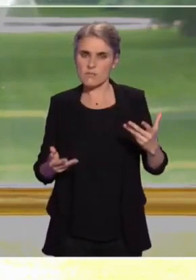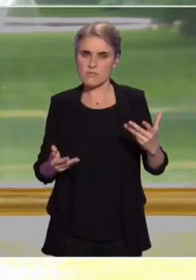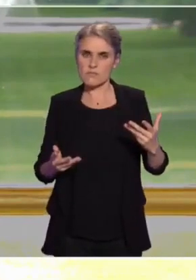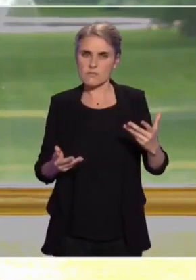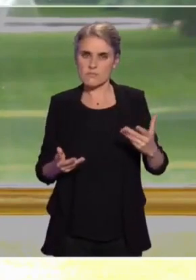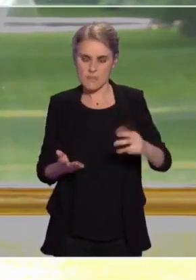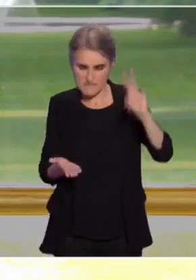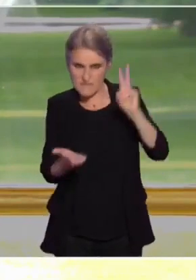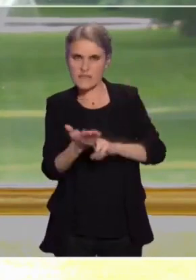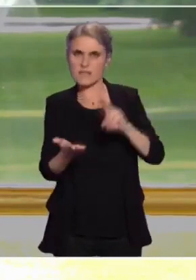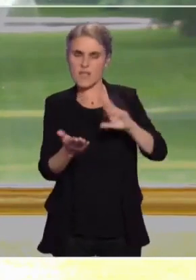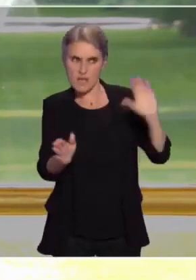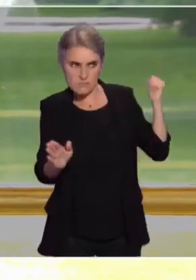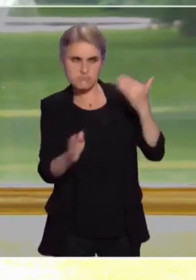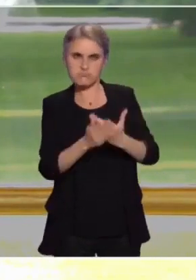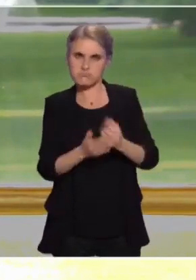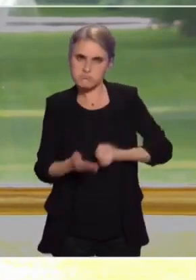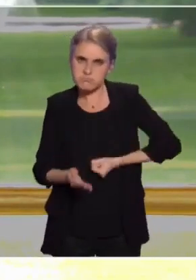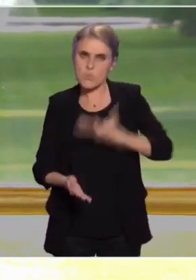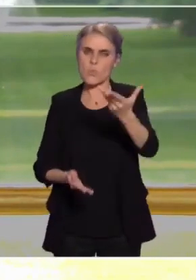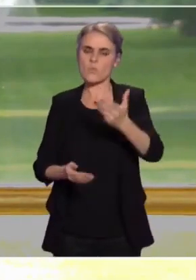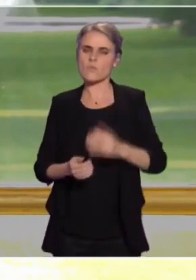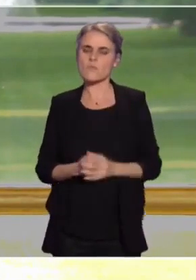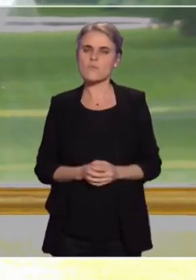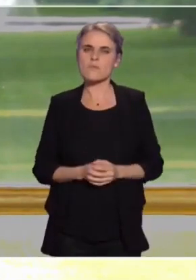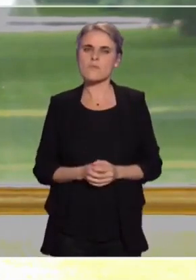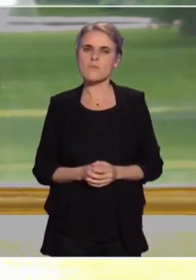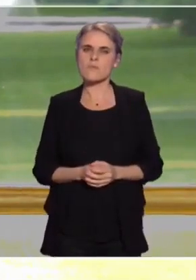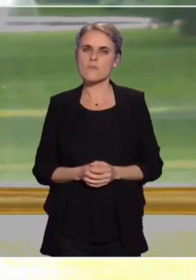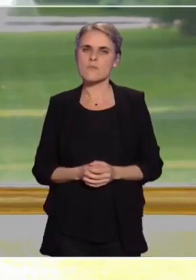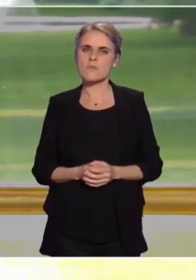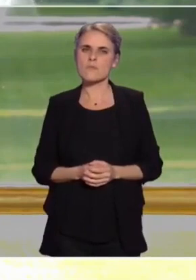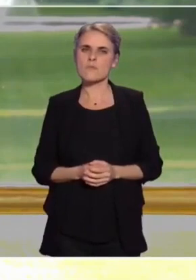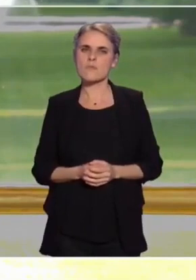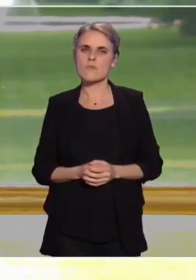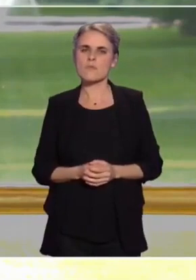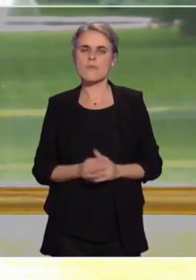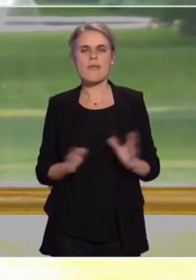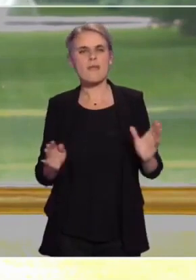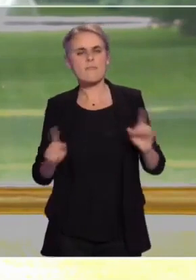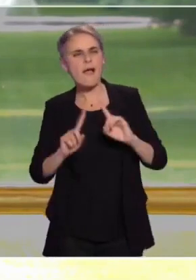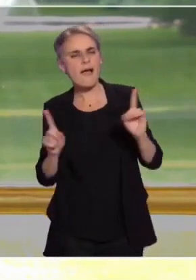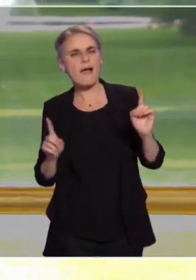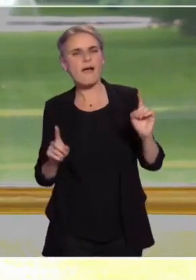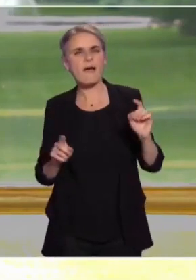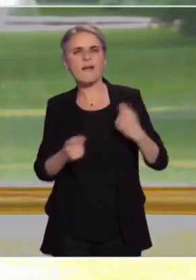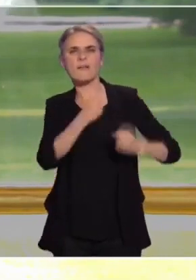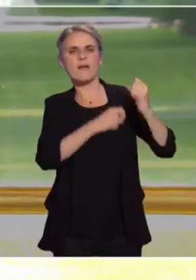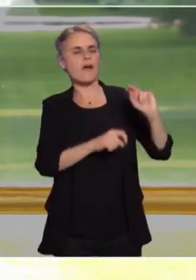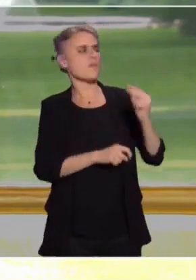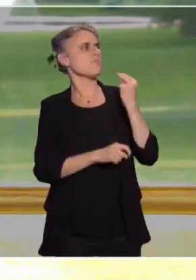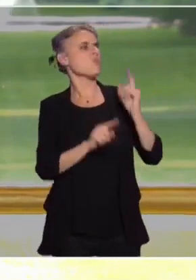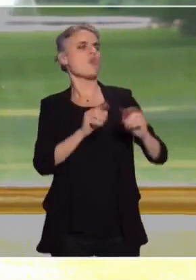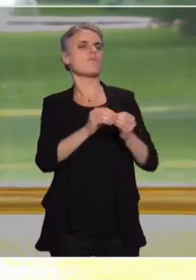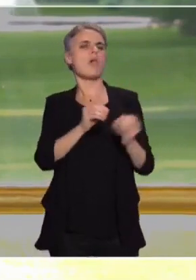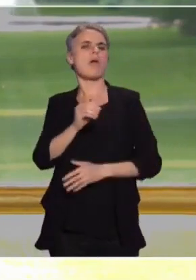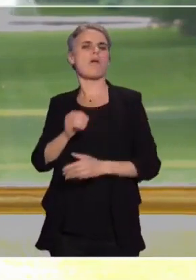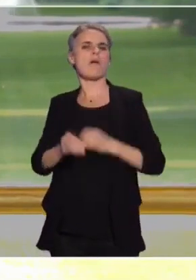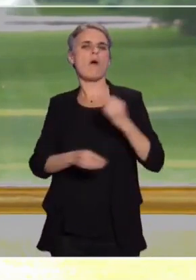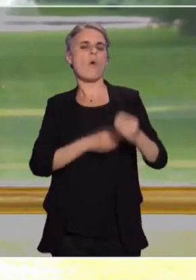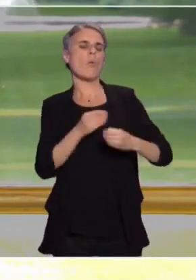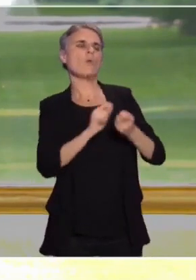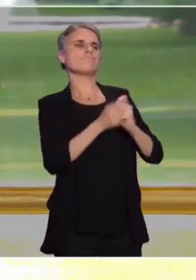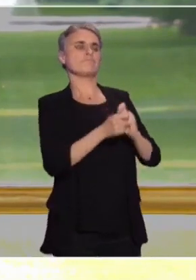et en aucun cas de revisiter ou de nier ce que nous